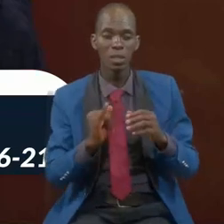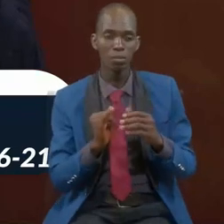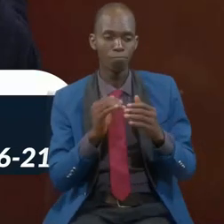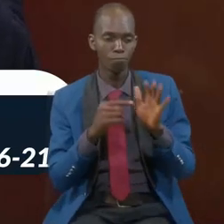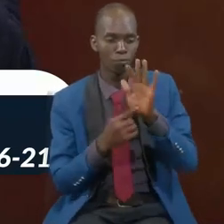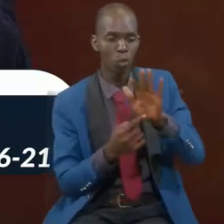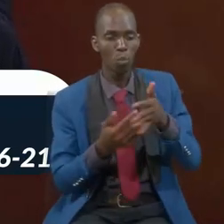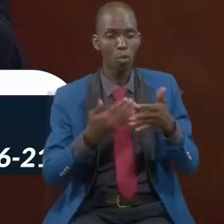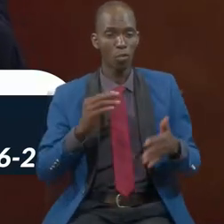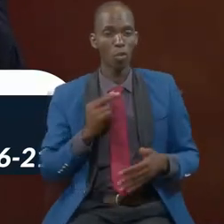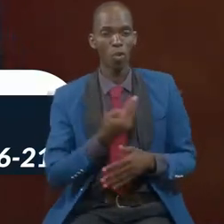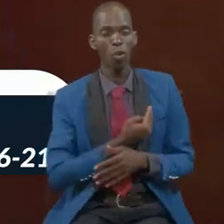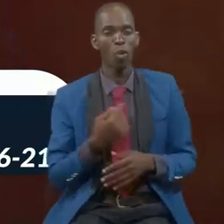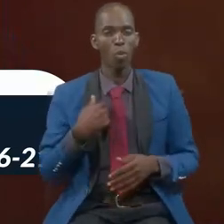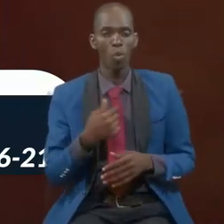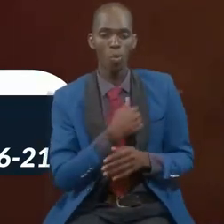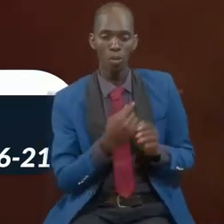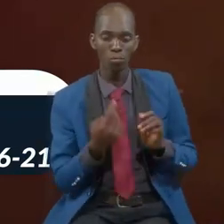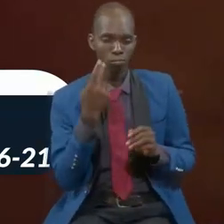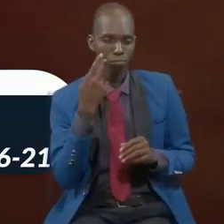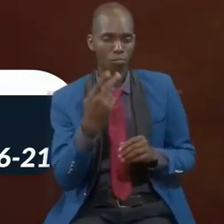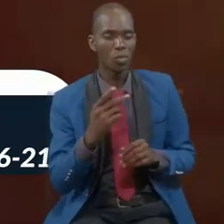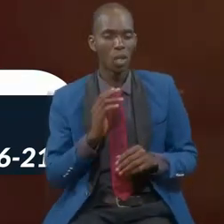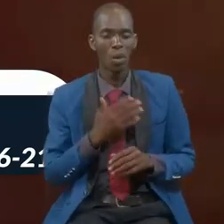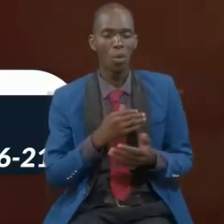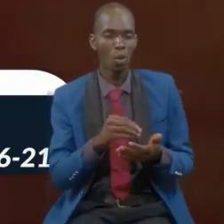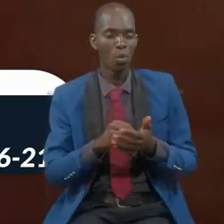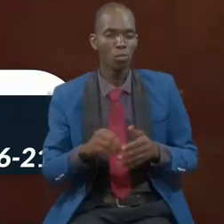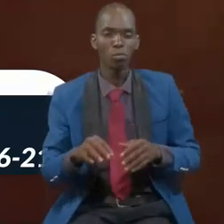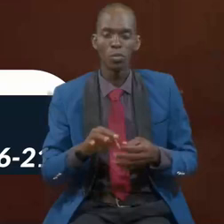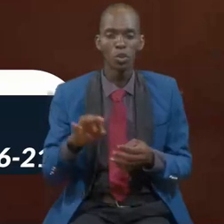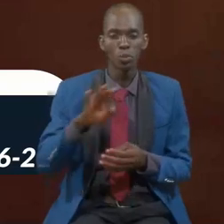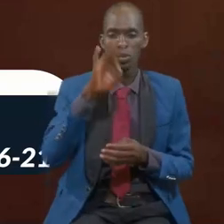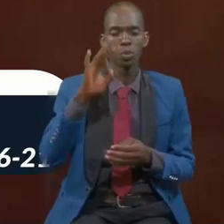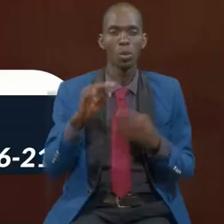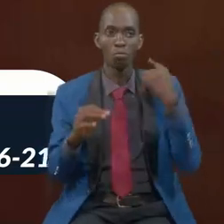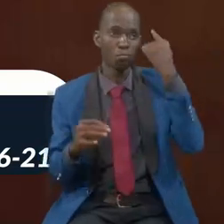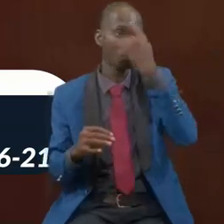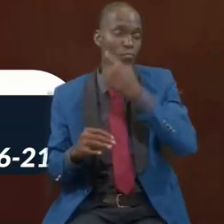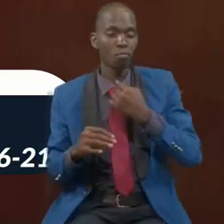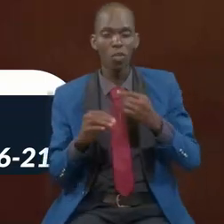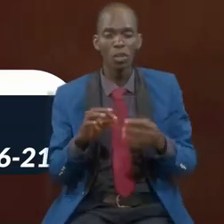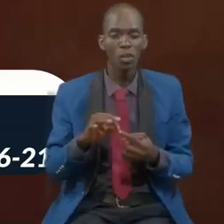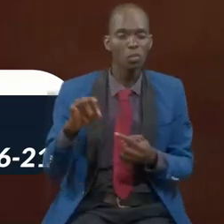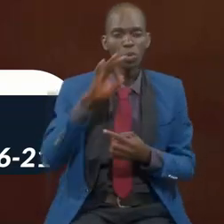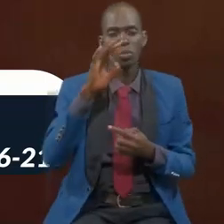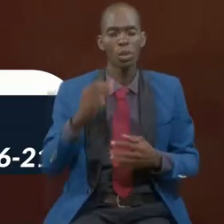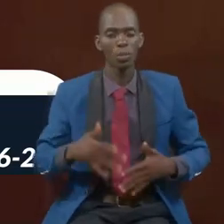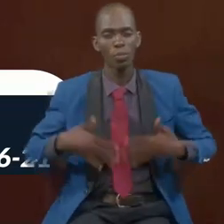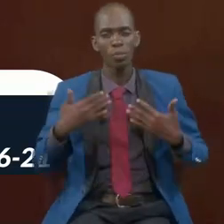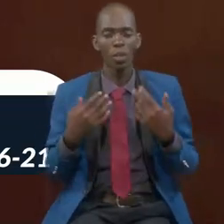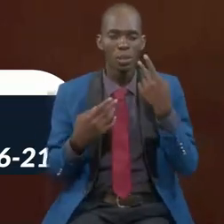tient devant nous, nous voyons notre visage spirituel, nous voyons notre vie spirituelle, nous voyons toutes